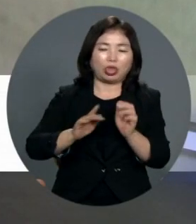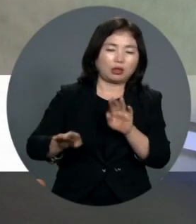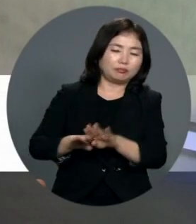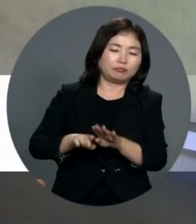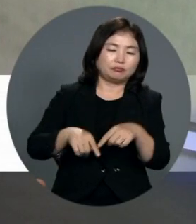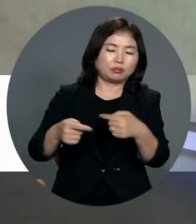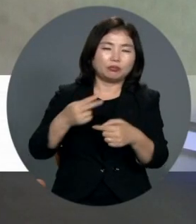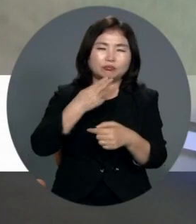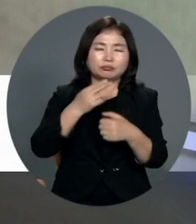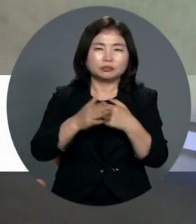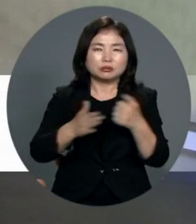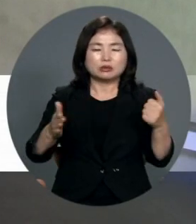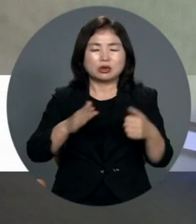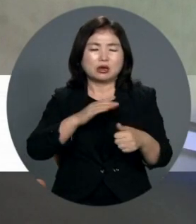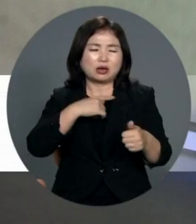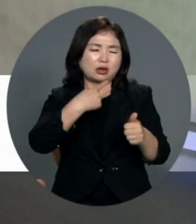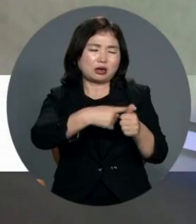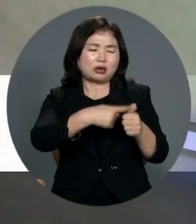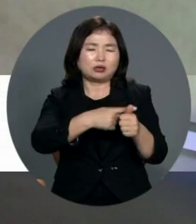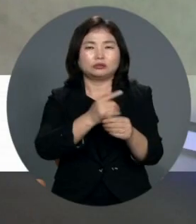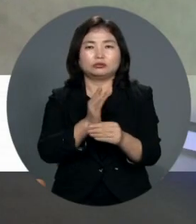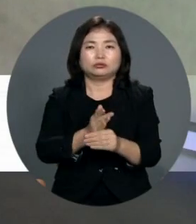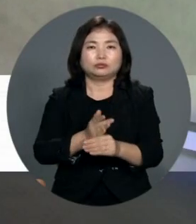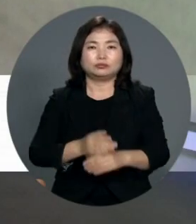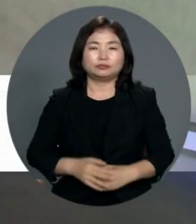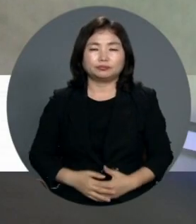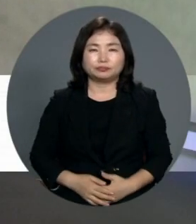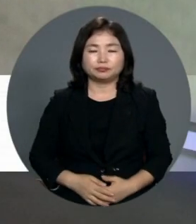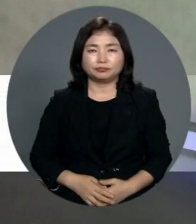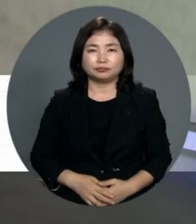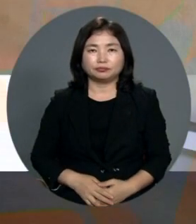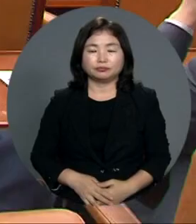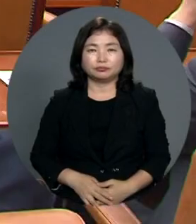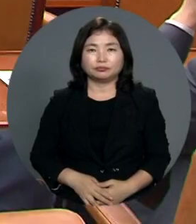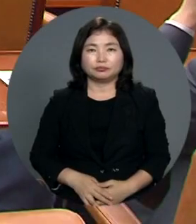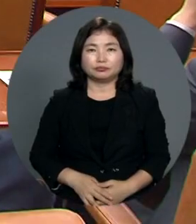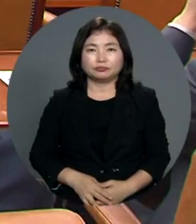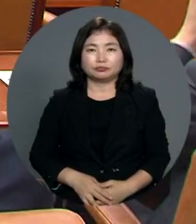불출석해 비판이 잇따랐습니다. 엄지원 기자가 보도합니다.